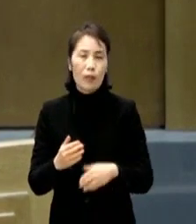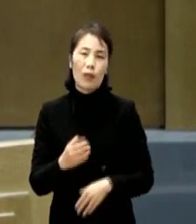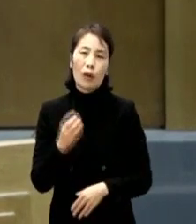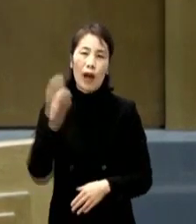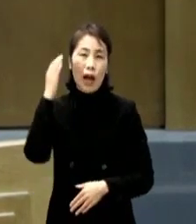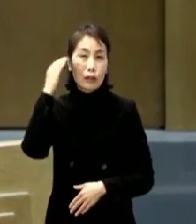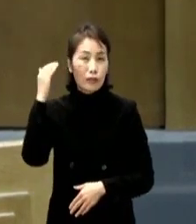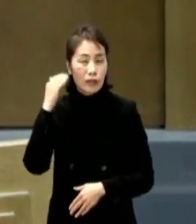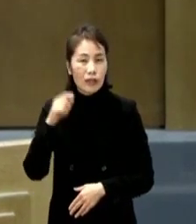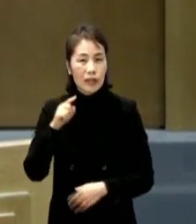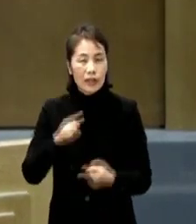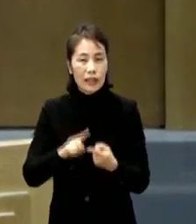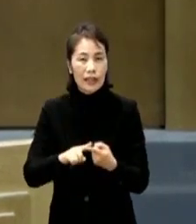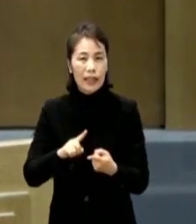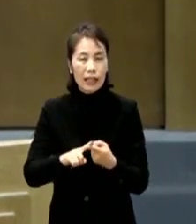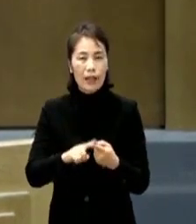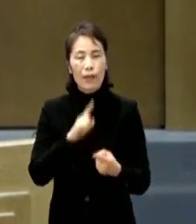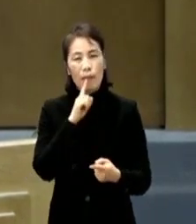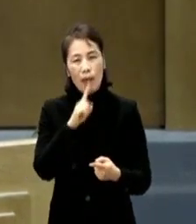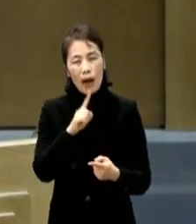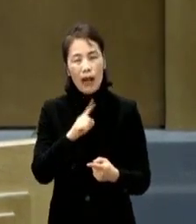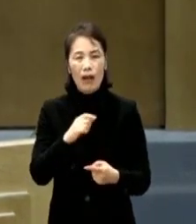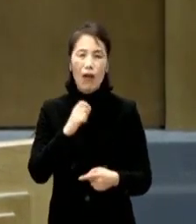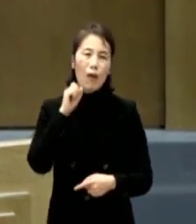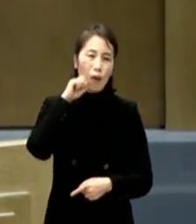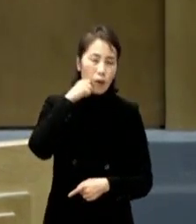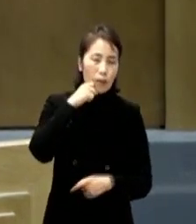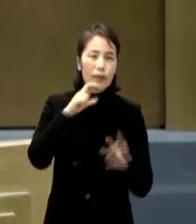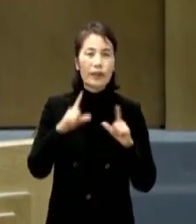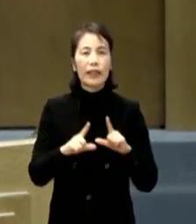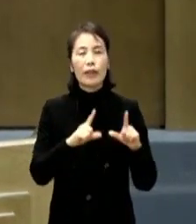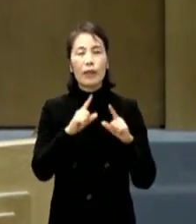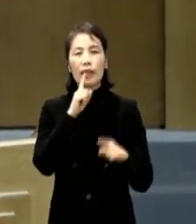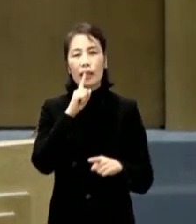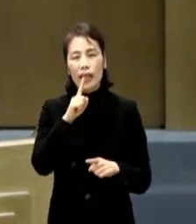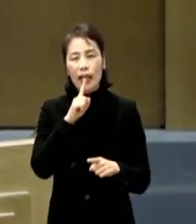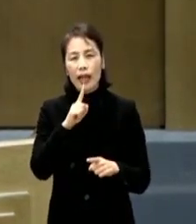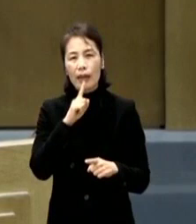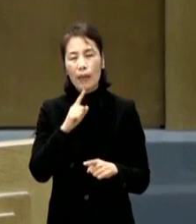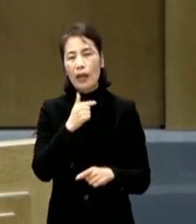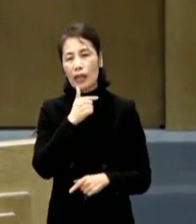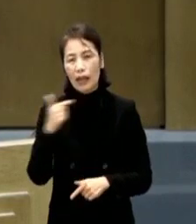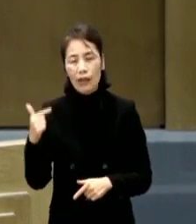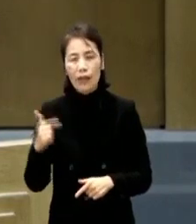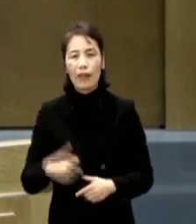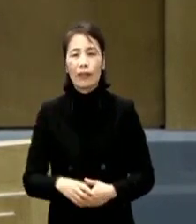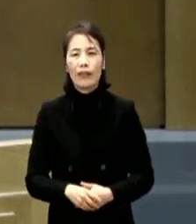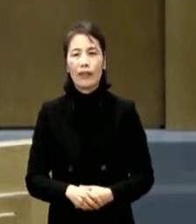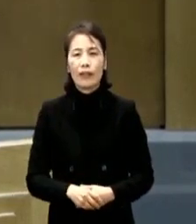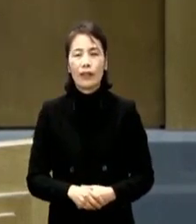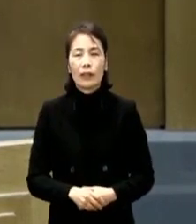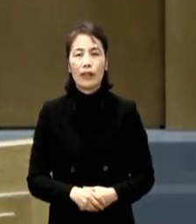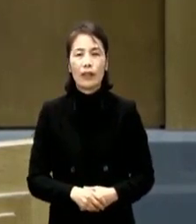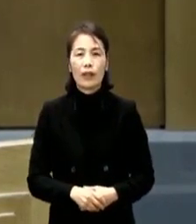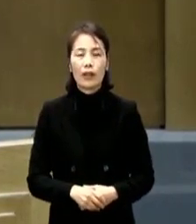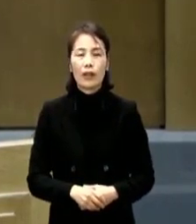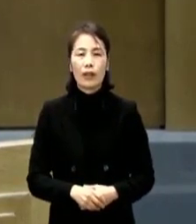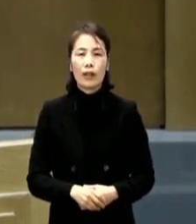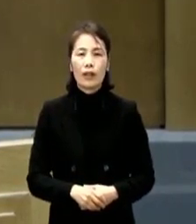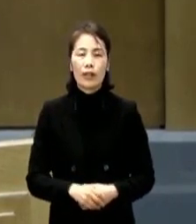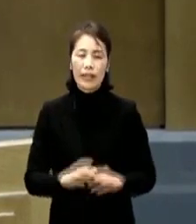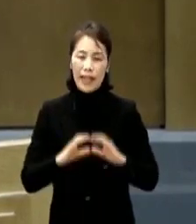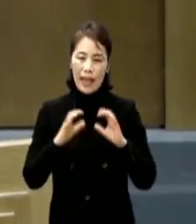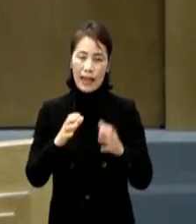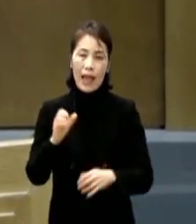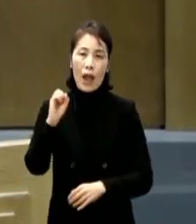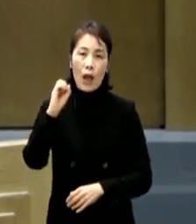오래되었고 민생은 아우성입니다. 2023년 기준 출산율은 OECD